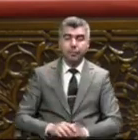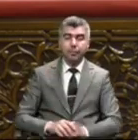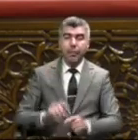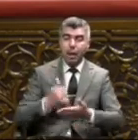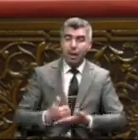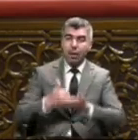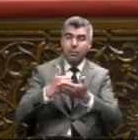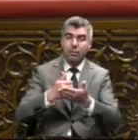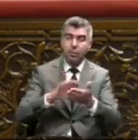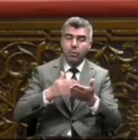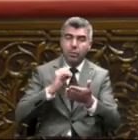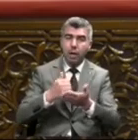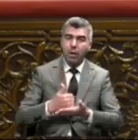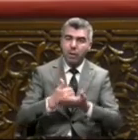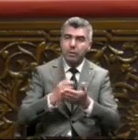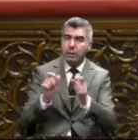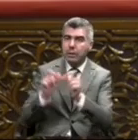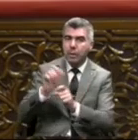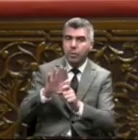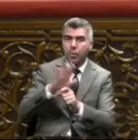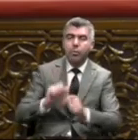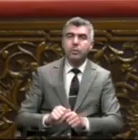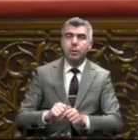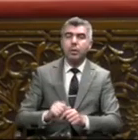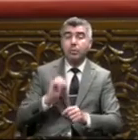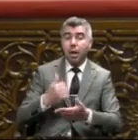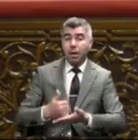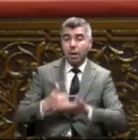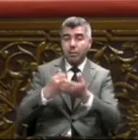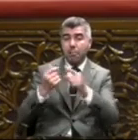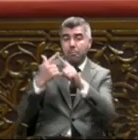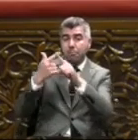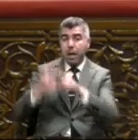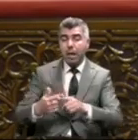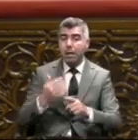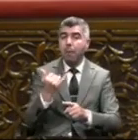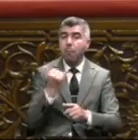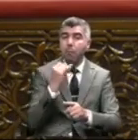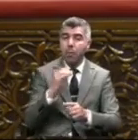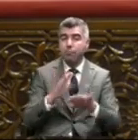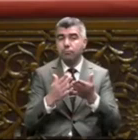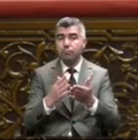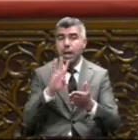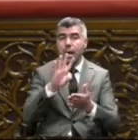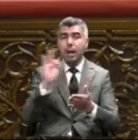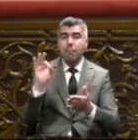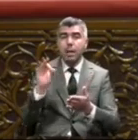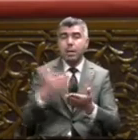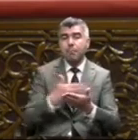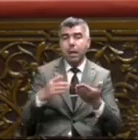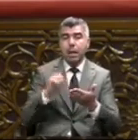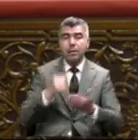دعم اسعار المواد والخدمات الاساسيه من خلال تخصيص اعتمادات ماليه مهمه بلغت 40 مليار درهم